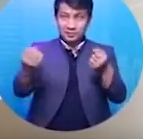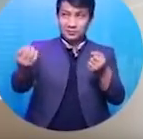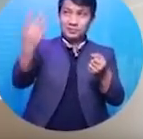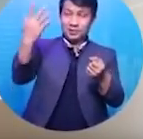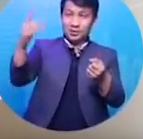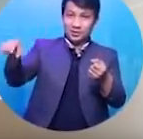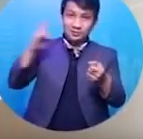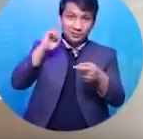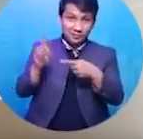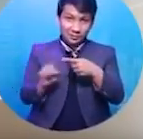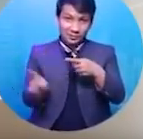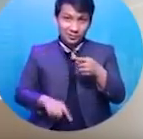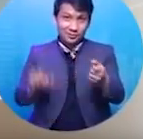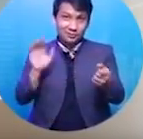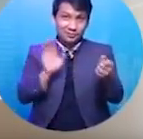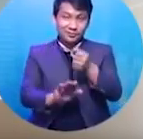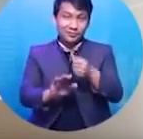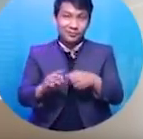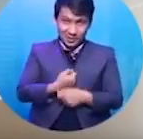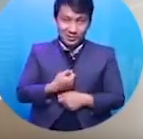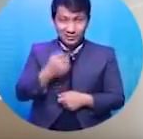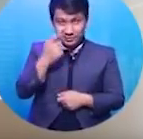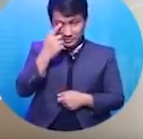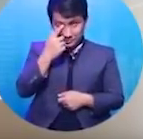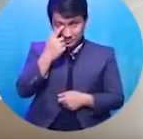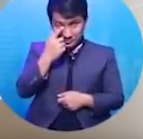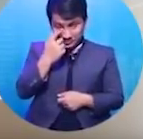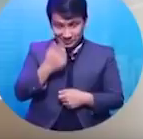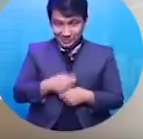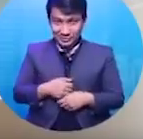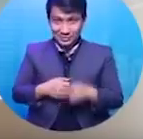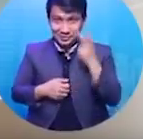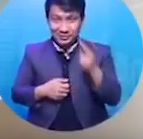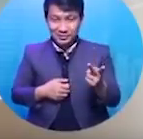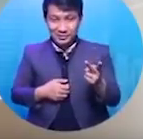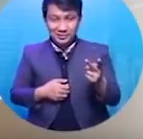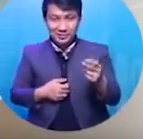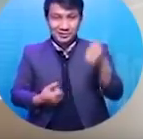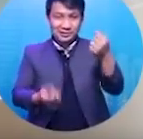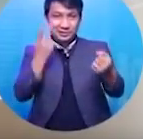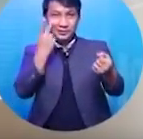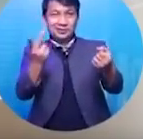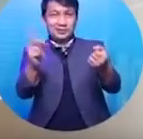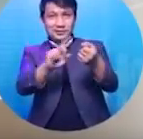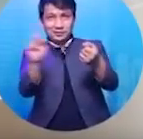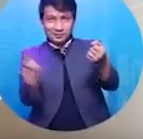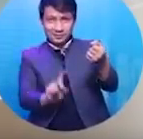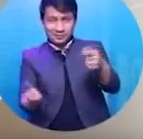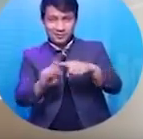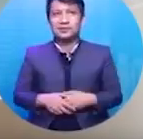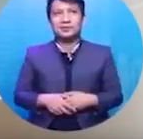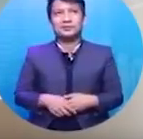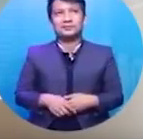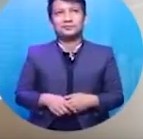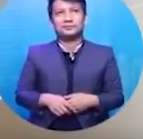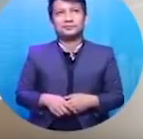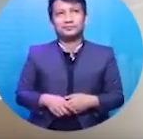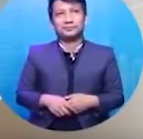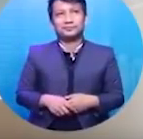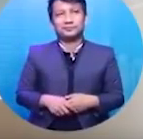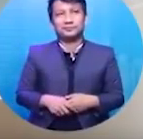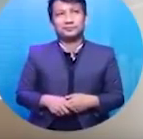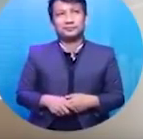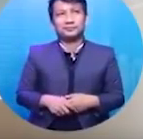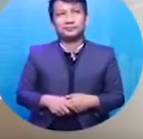matatanda. Oo, oh, yung dalawang kasama. Sige. Eh, nakita ng matatanda na may kidlat pero wala ka nakita. Wala po. Sige, ganun na